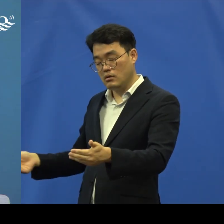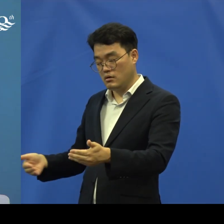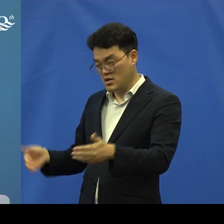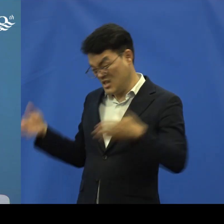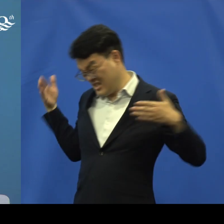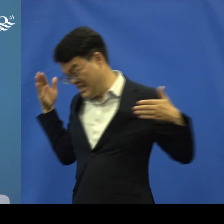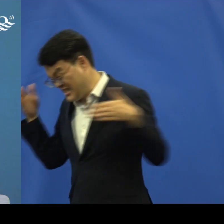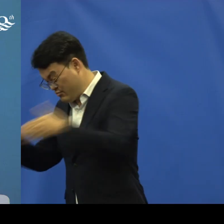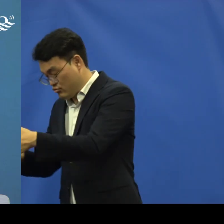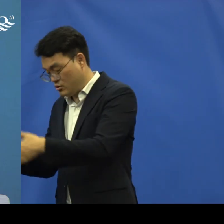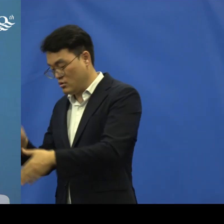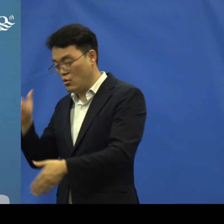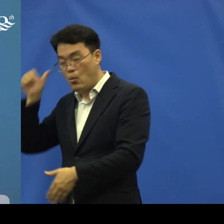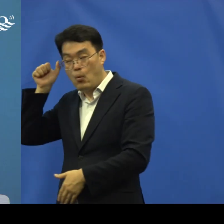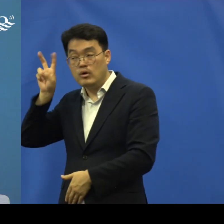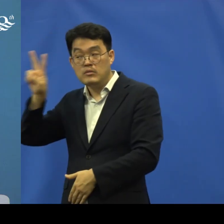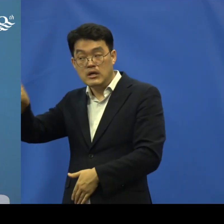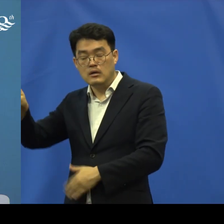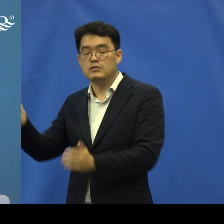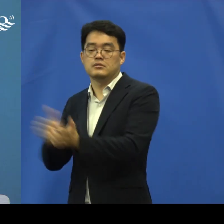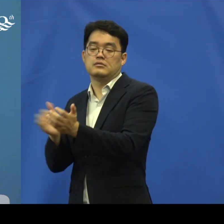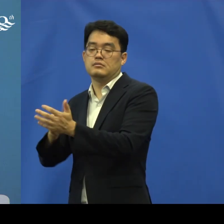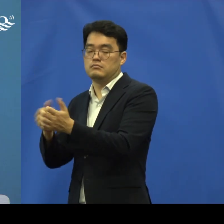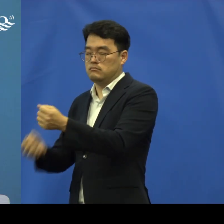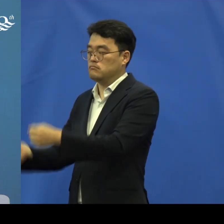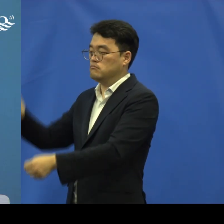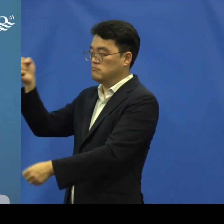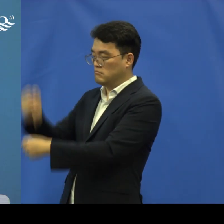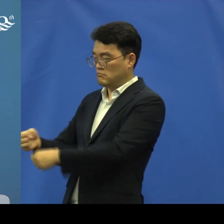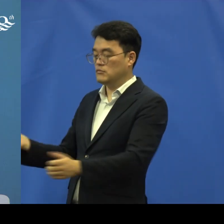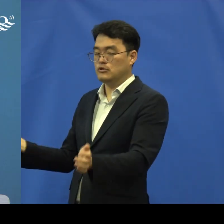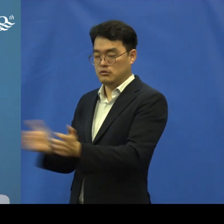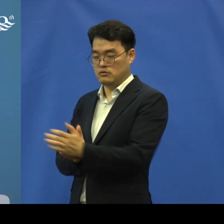풀리지 않는 문제는 없어요, 여러분. Mission completed.